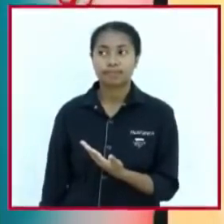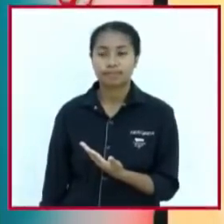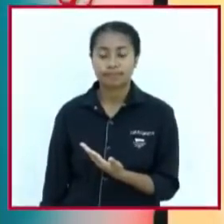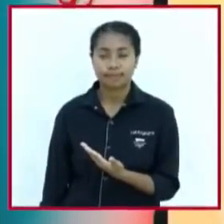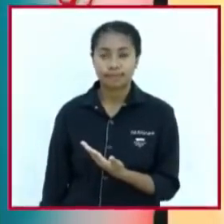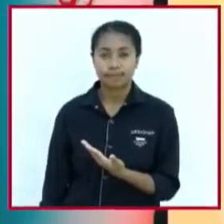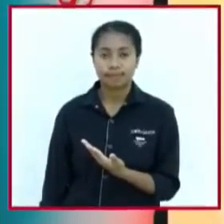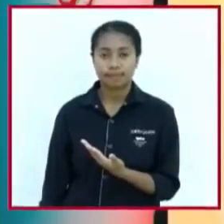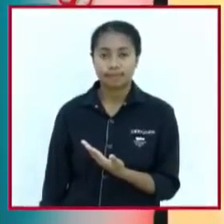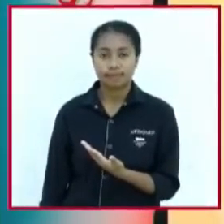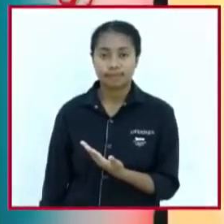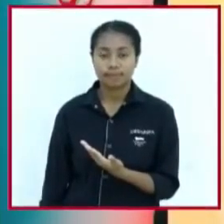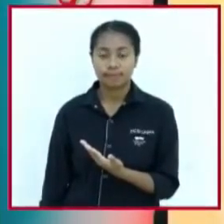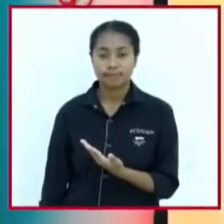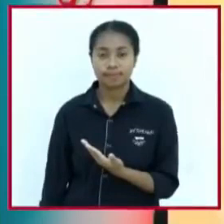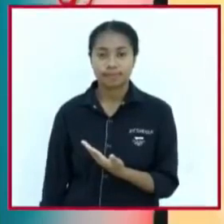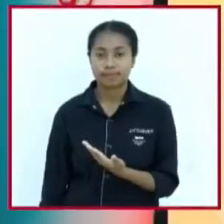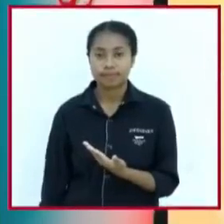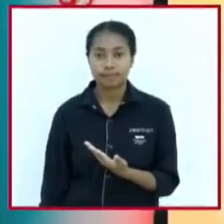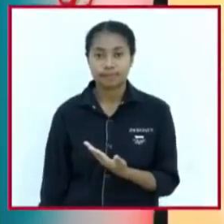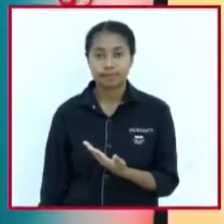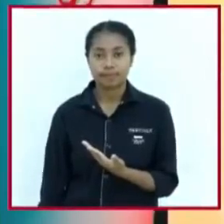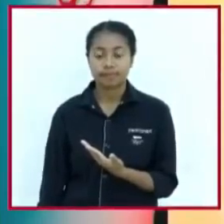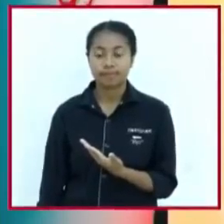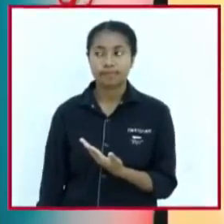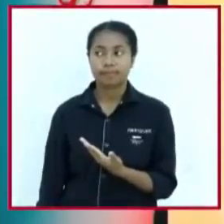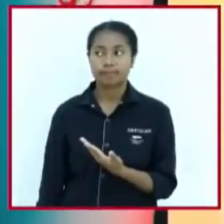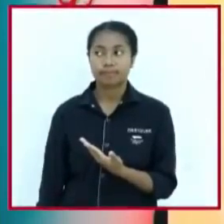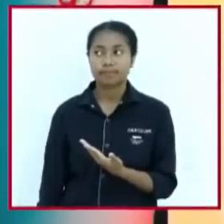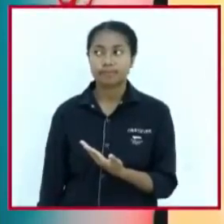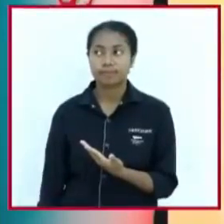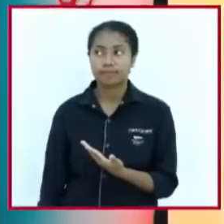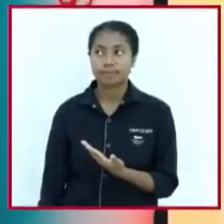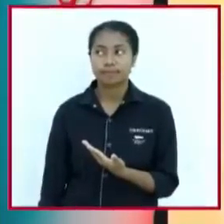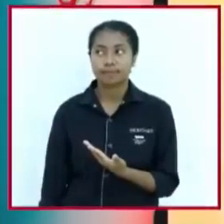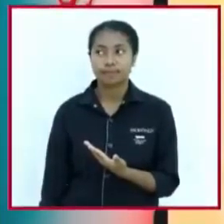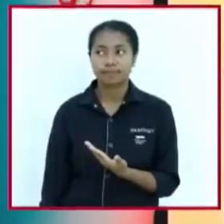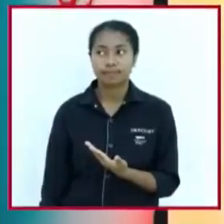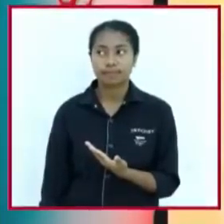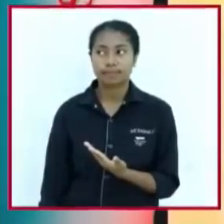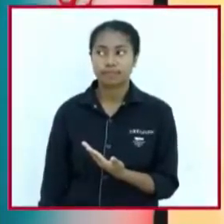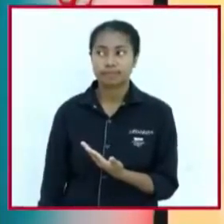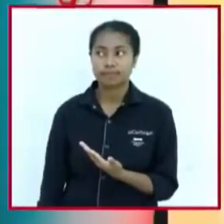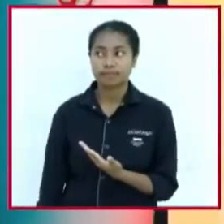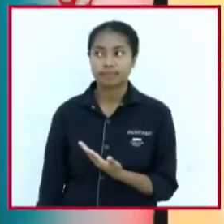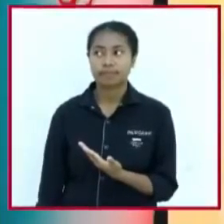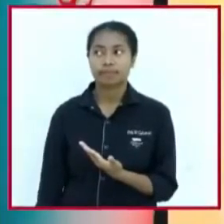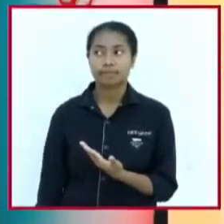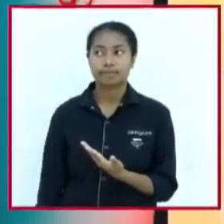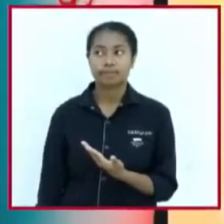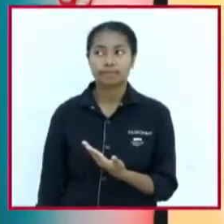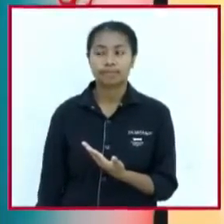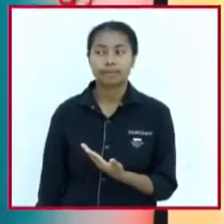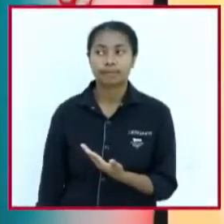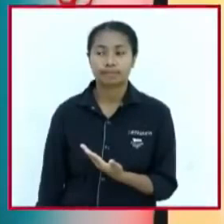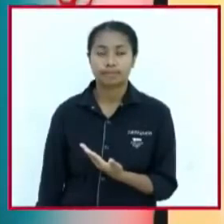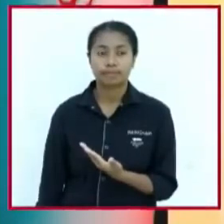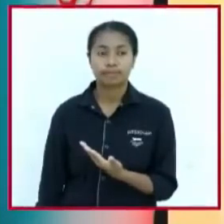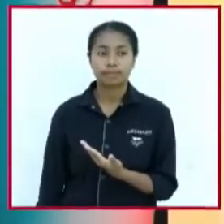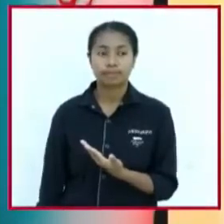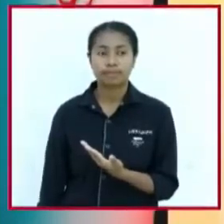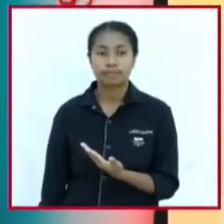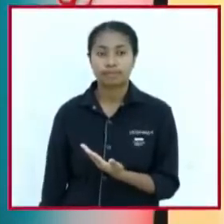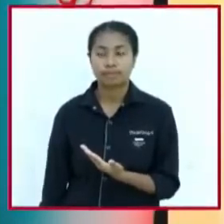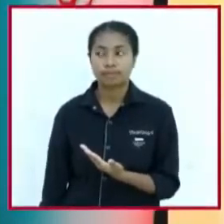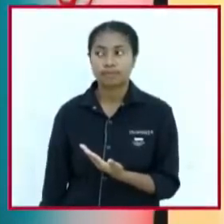tinggi lalu pasal 9 ayat 11 ada lebih besar ada lebih sempurna IPA belas